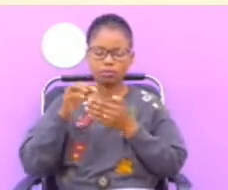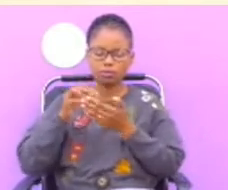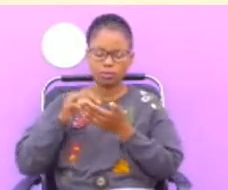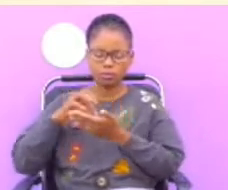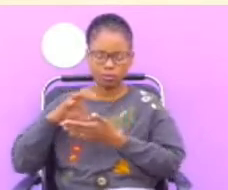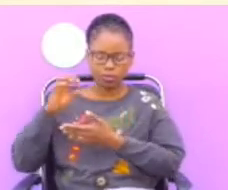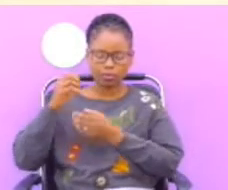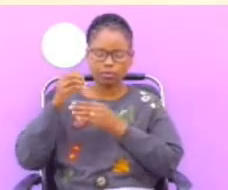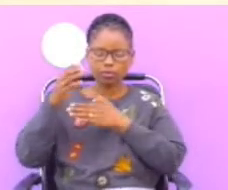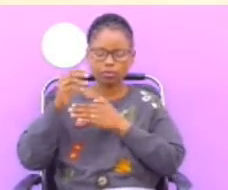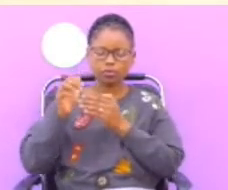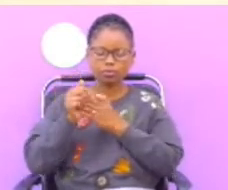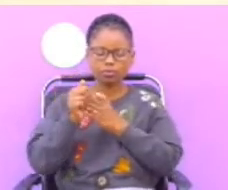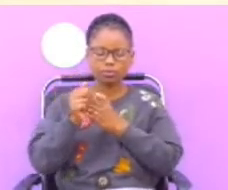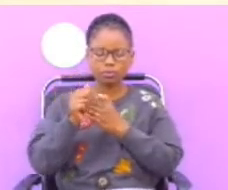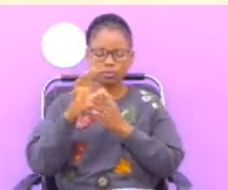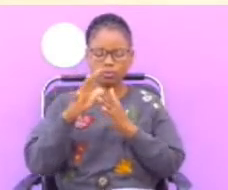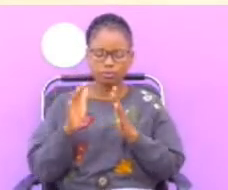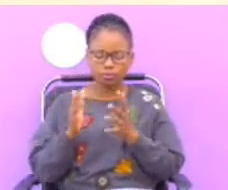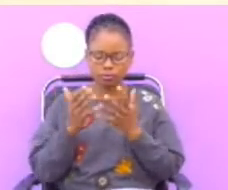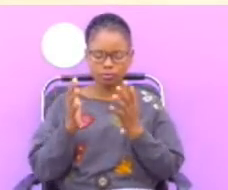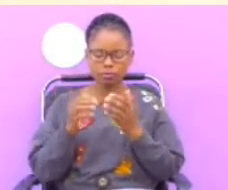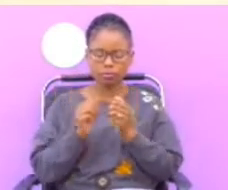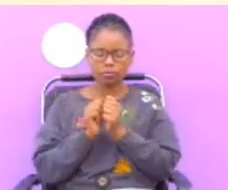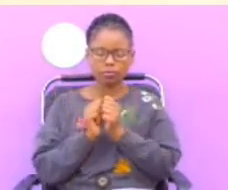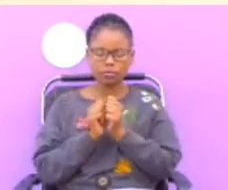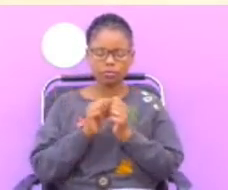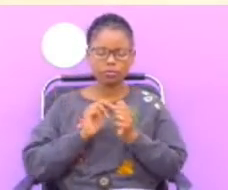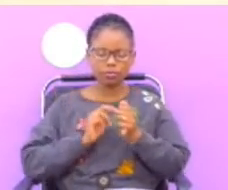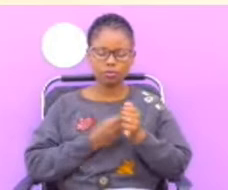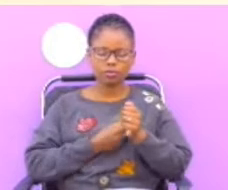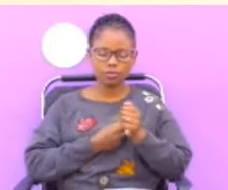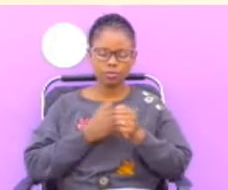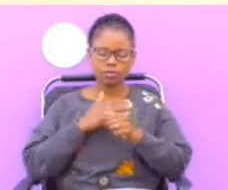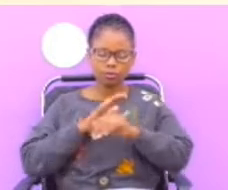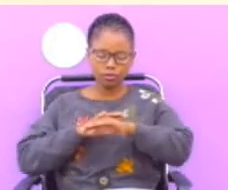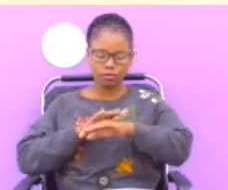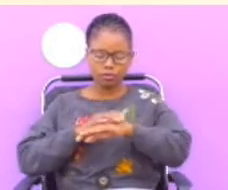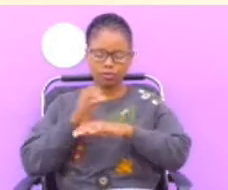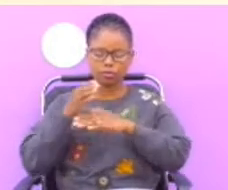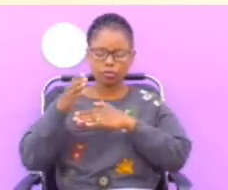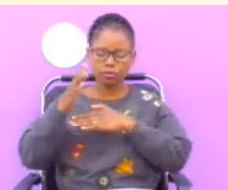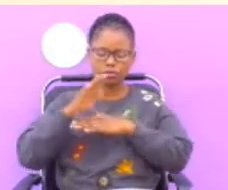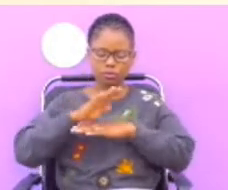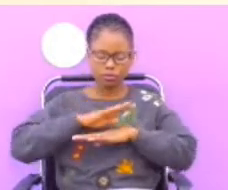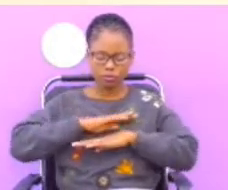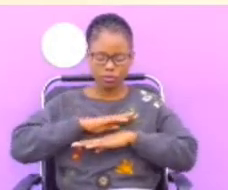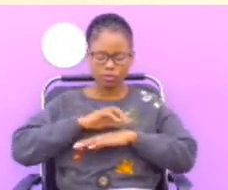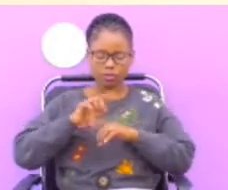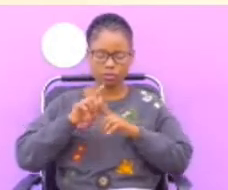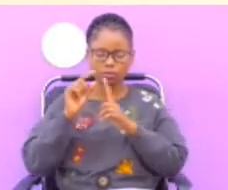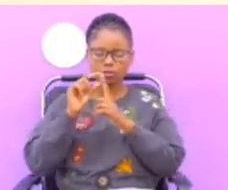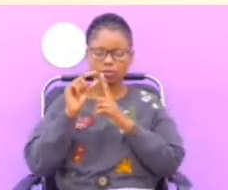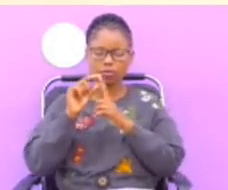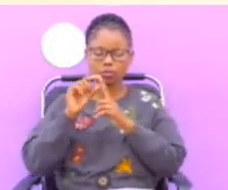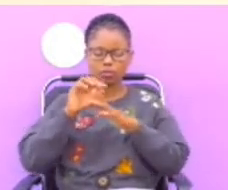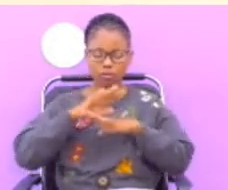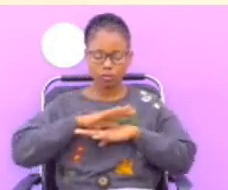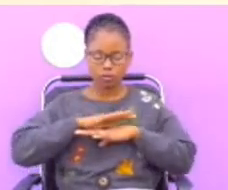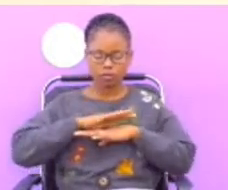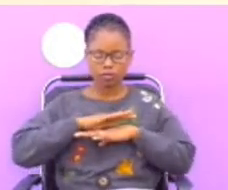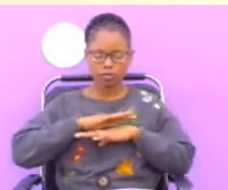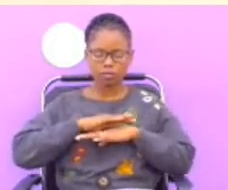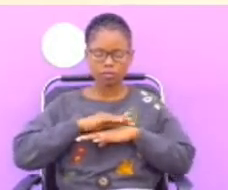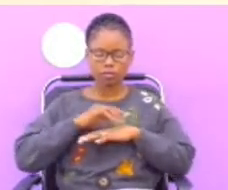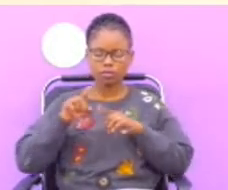tũtongorie, ũtũrute, ũtũrĩithie na ũtũmenyerere. Naguo wega waku ũtũigane, kiugo gĩaku gĩtũigane. Twĩtigithũkanĩtie